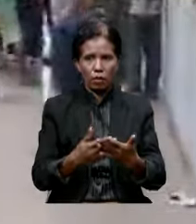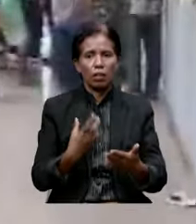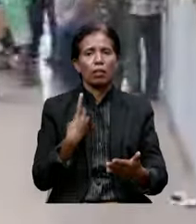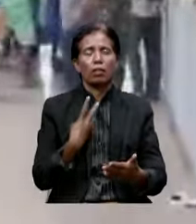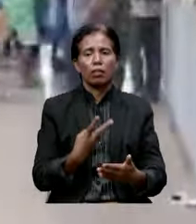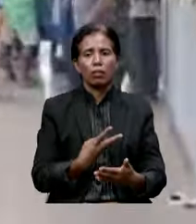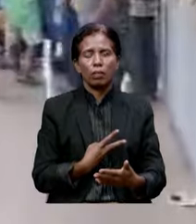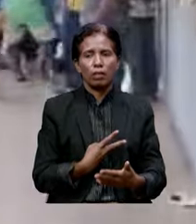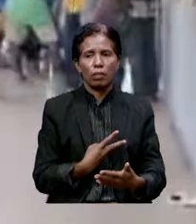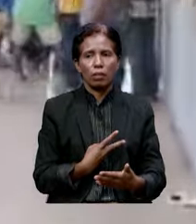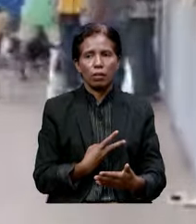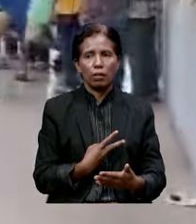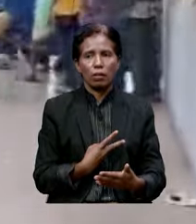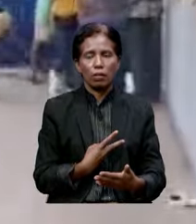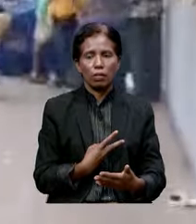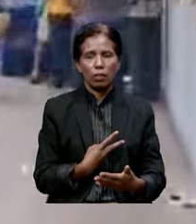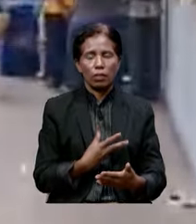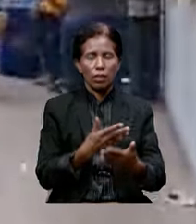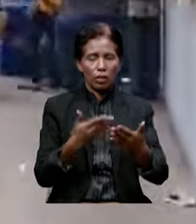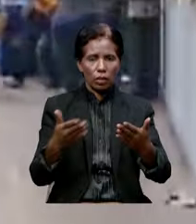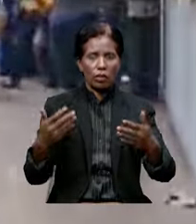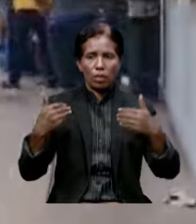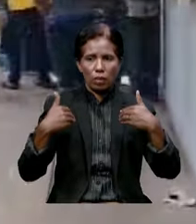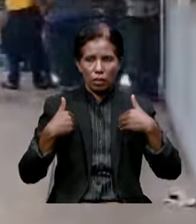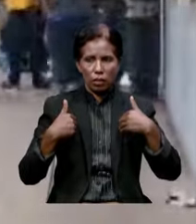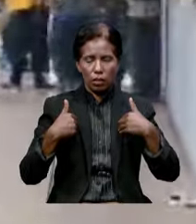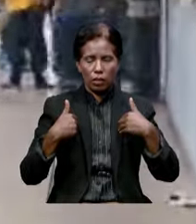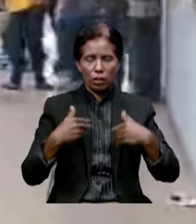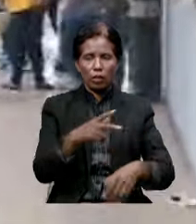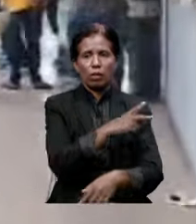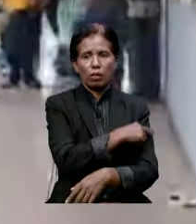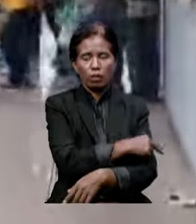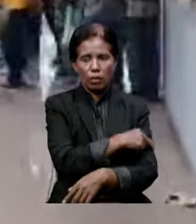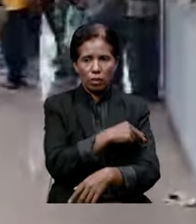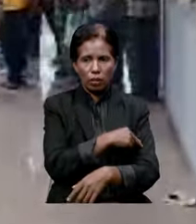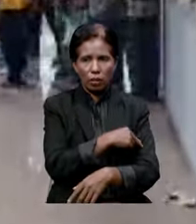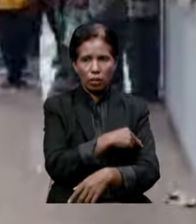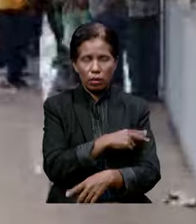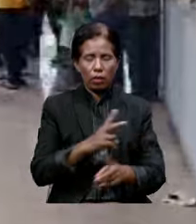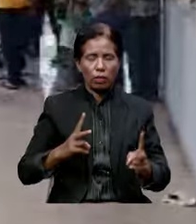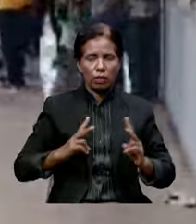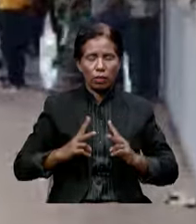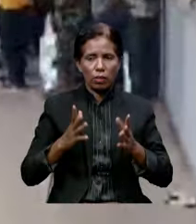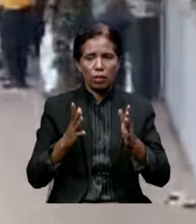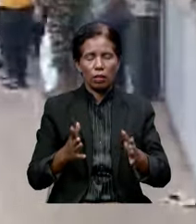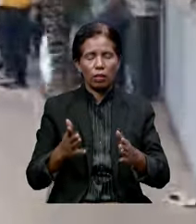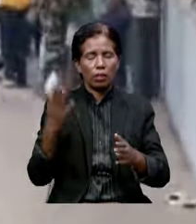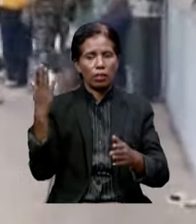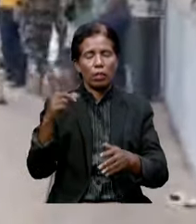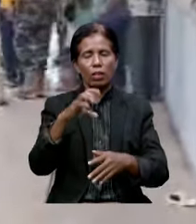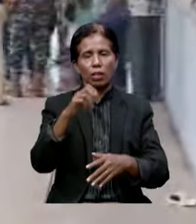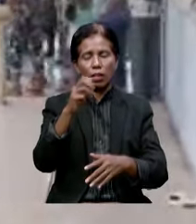Itania Sasa ia otona ia klinik veterano ninia ia liamari. Mai